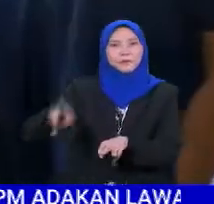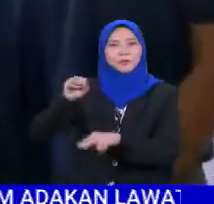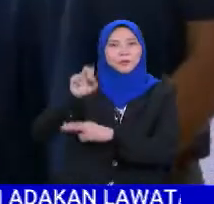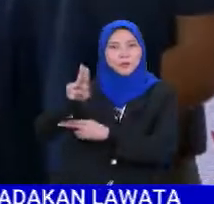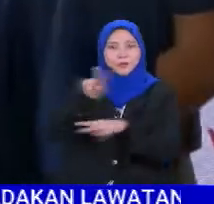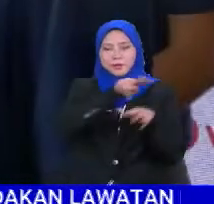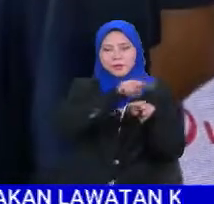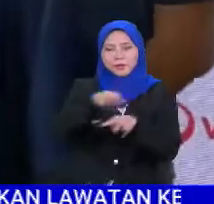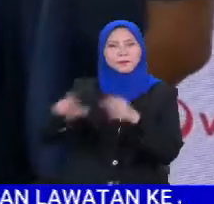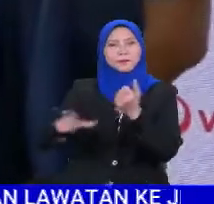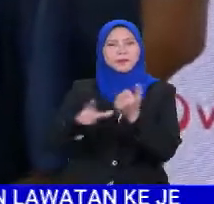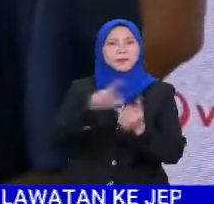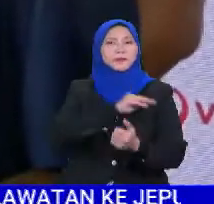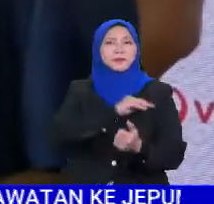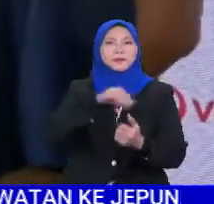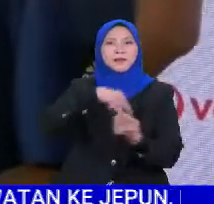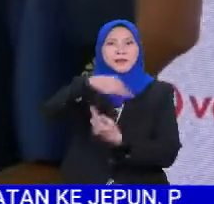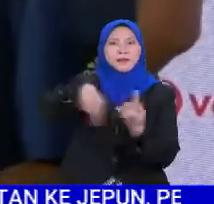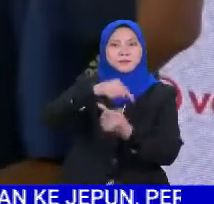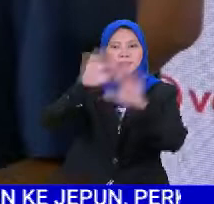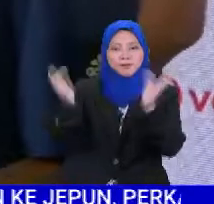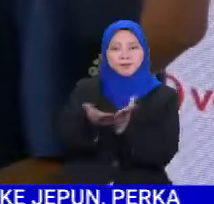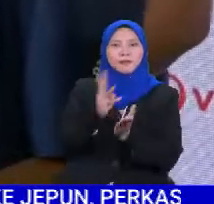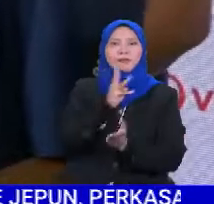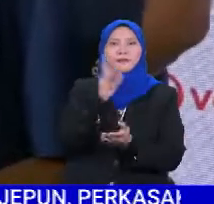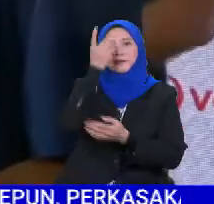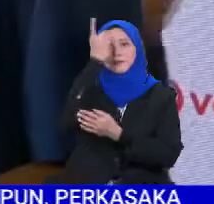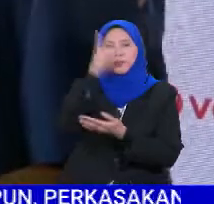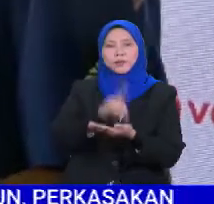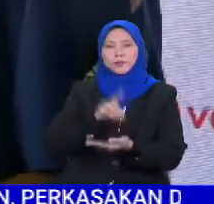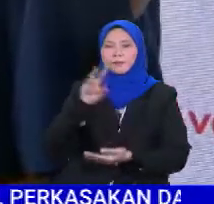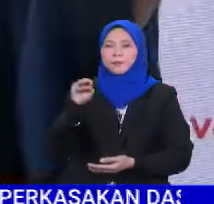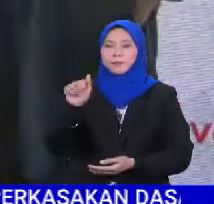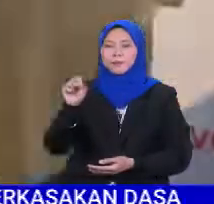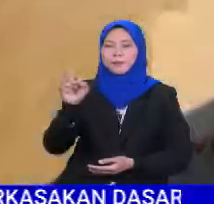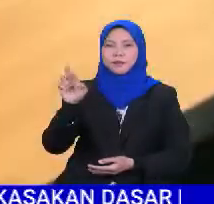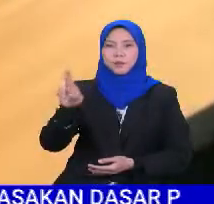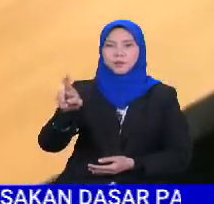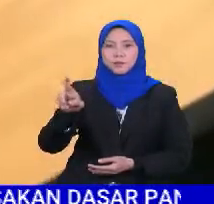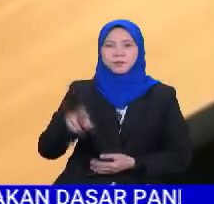disaksikan Timbalan Menteri Alam Sekitar dan Air, Dato' Dr. Mansur Othman.